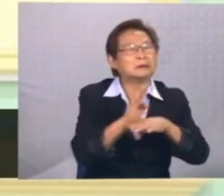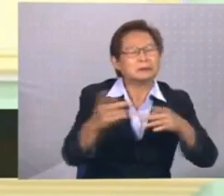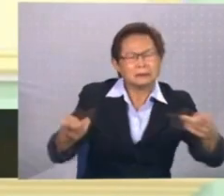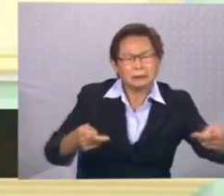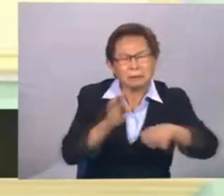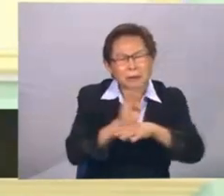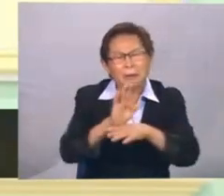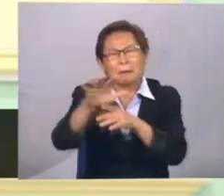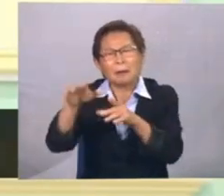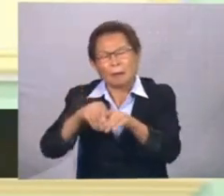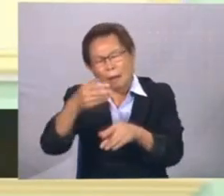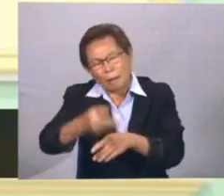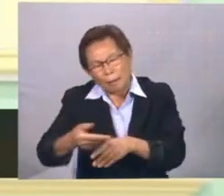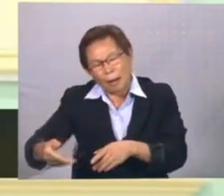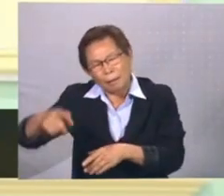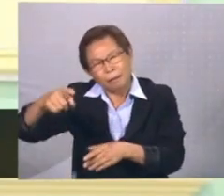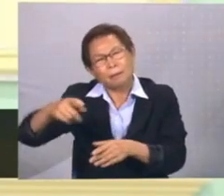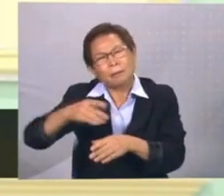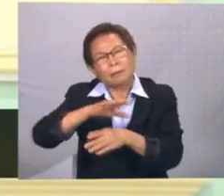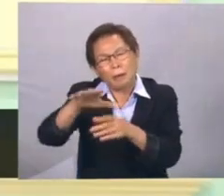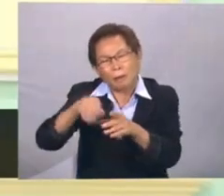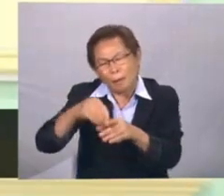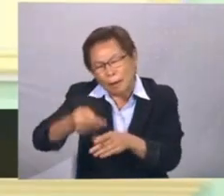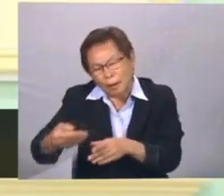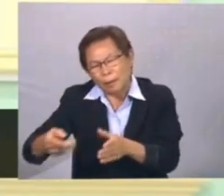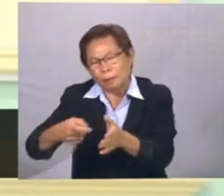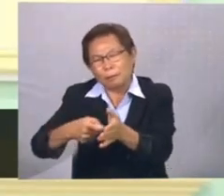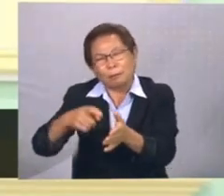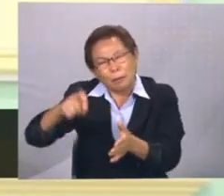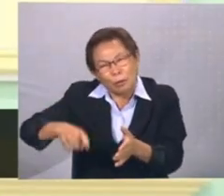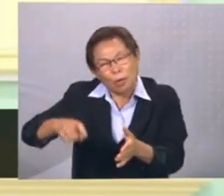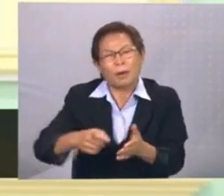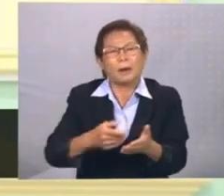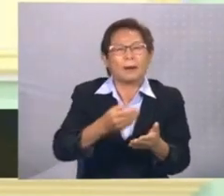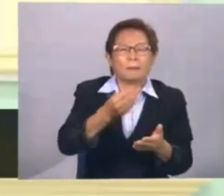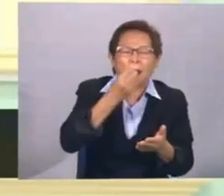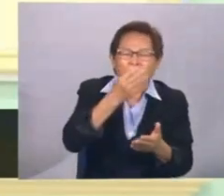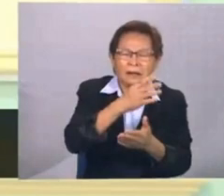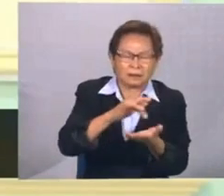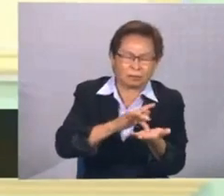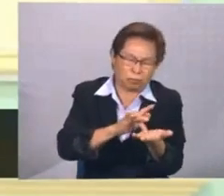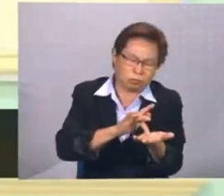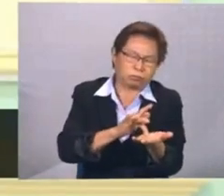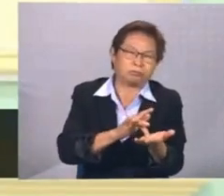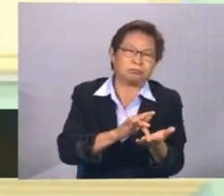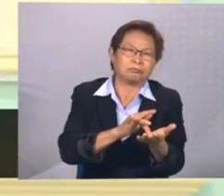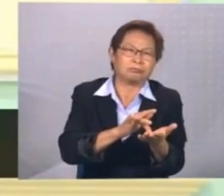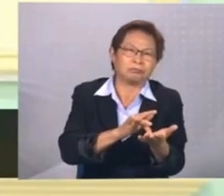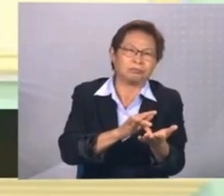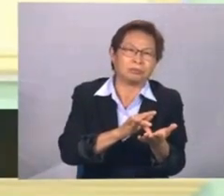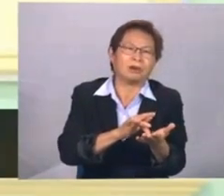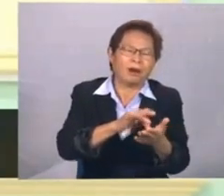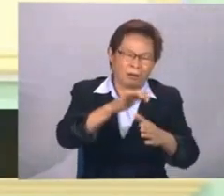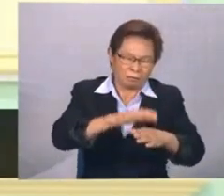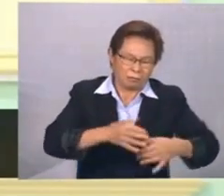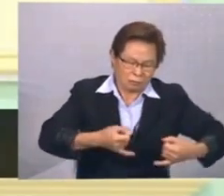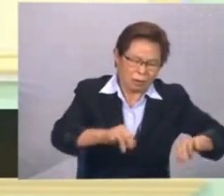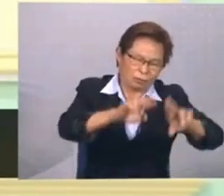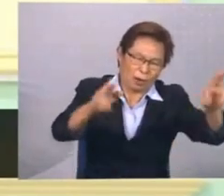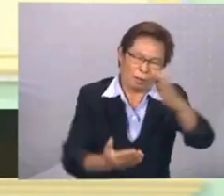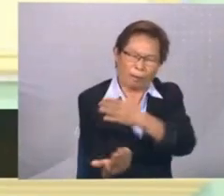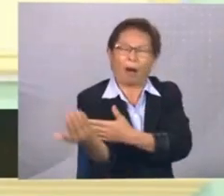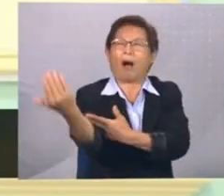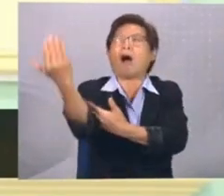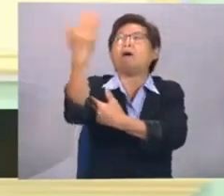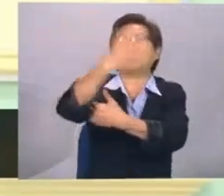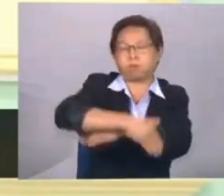yang menyebabkan barangan keperluan peti makanan dan perbuatan kini berada di atas jalan raya daripada pagi